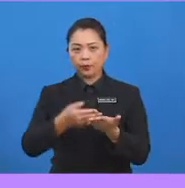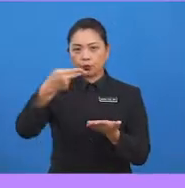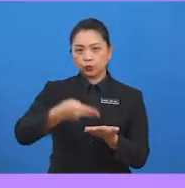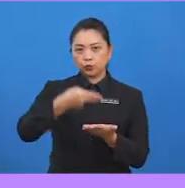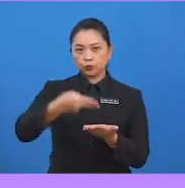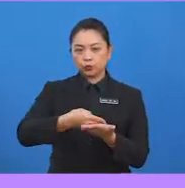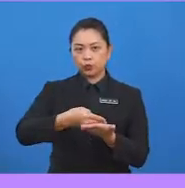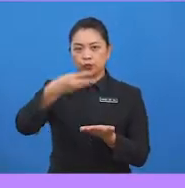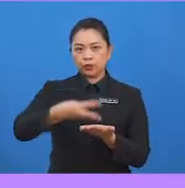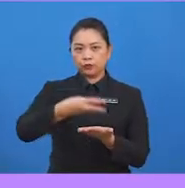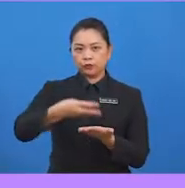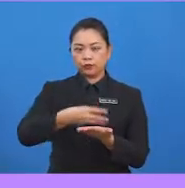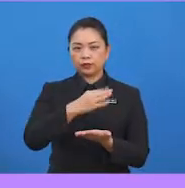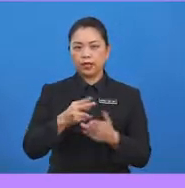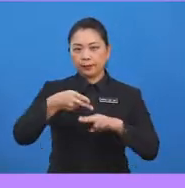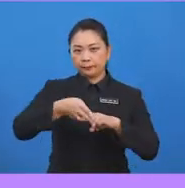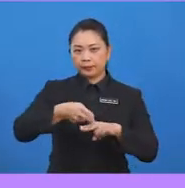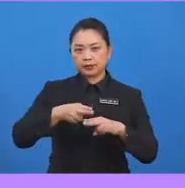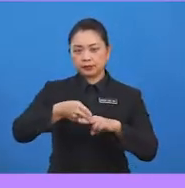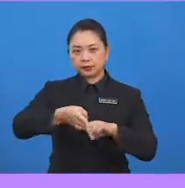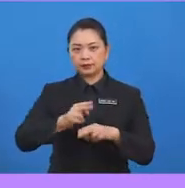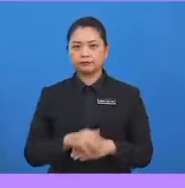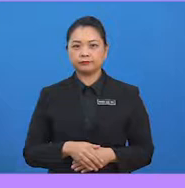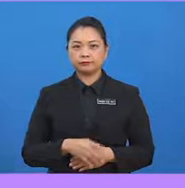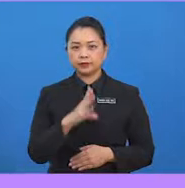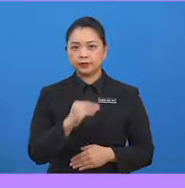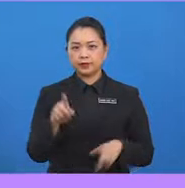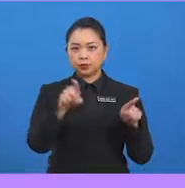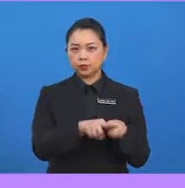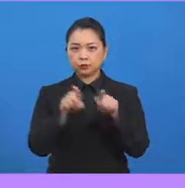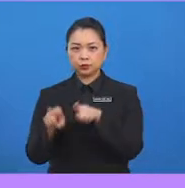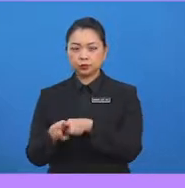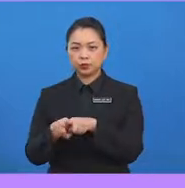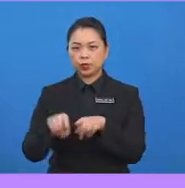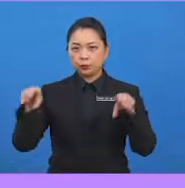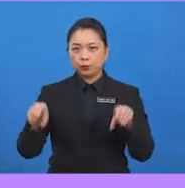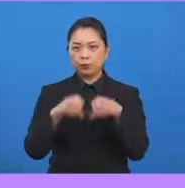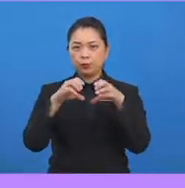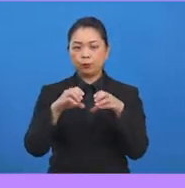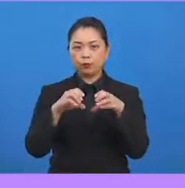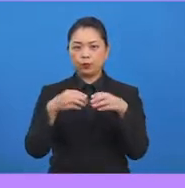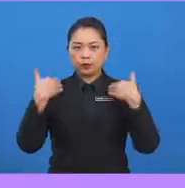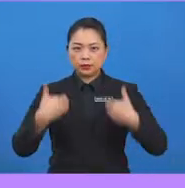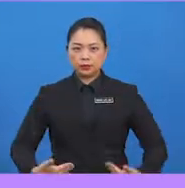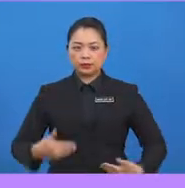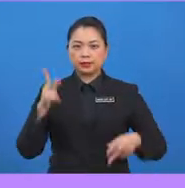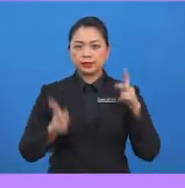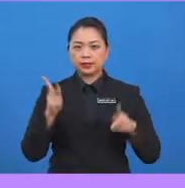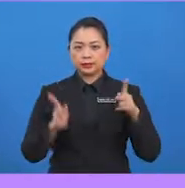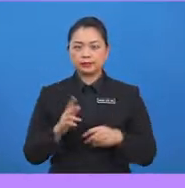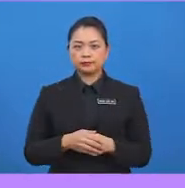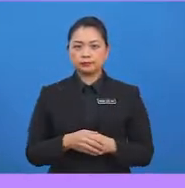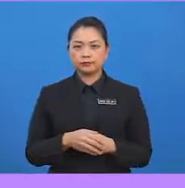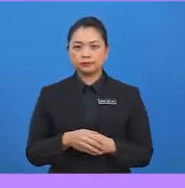sudu, garfu dan pisau. Dan juga digunakan dalam membuat rangka kereta. Untuk